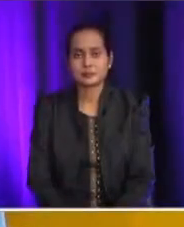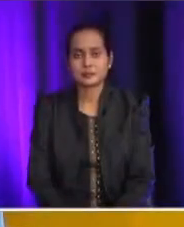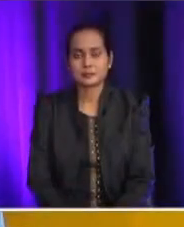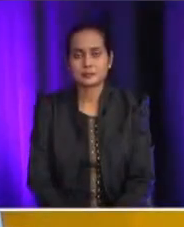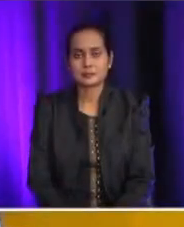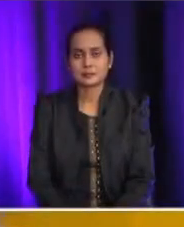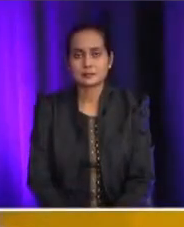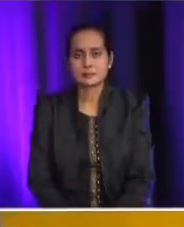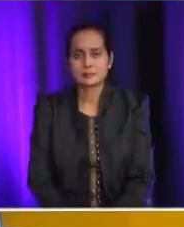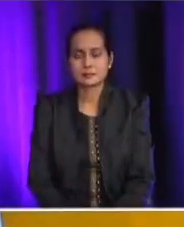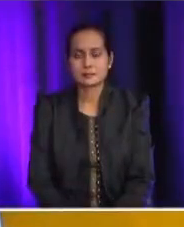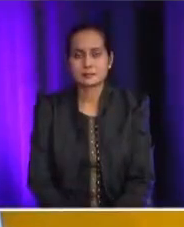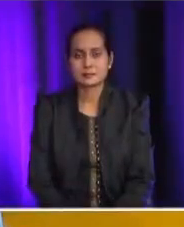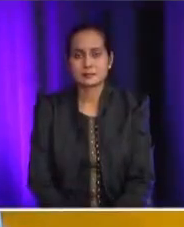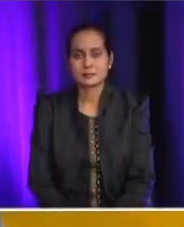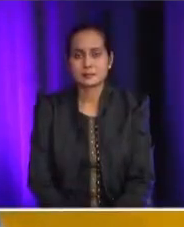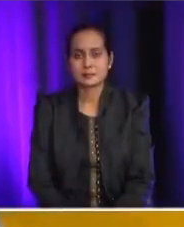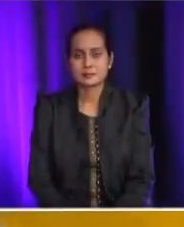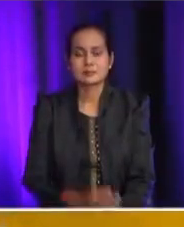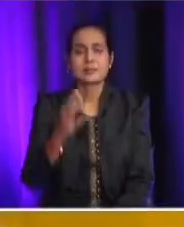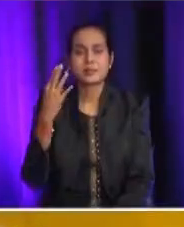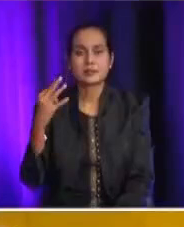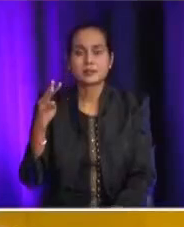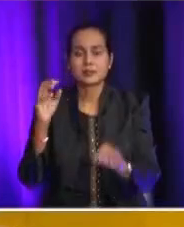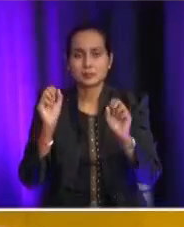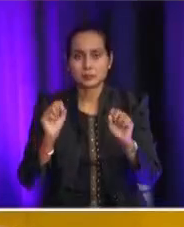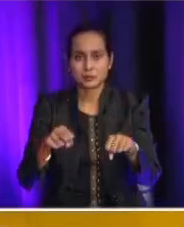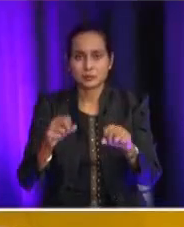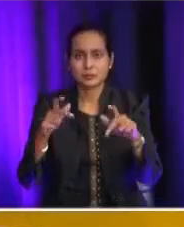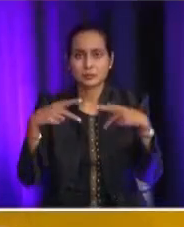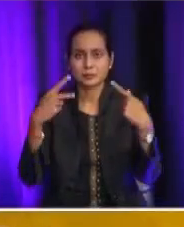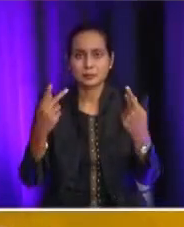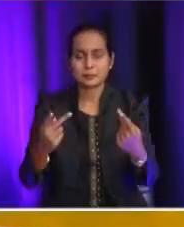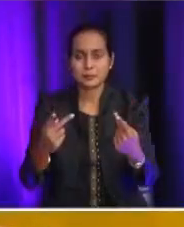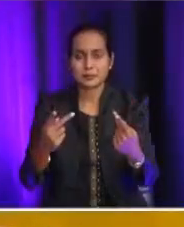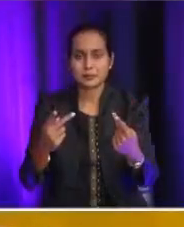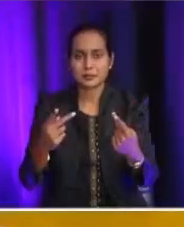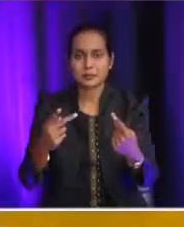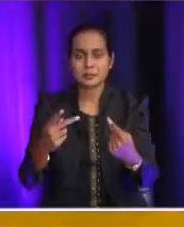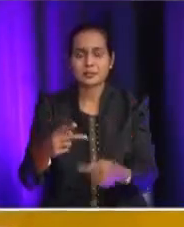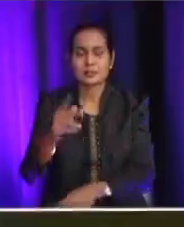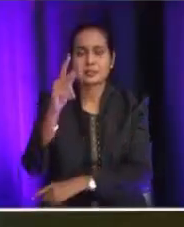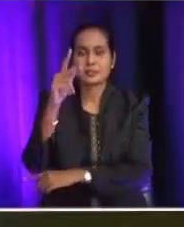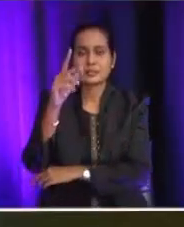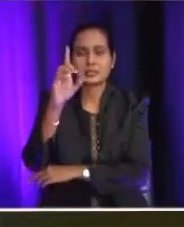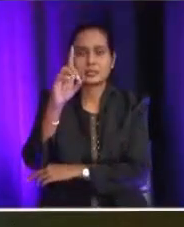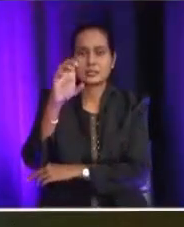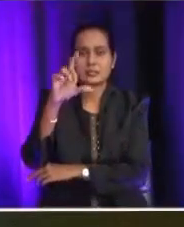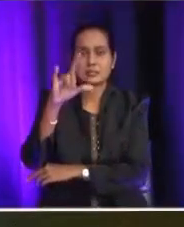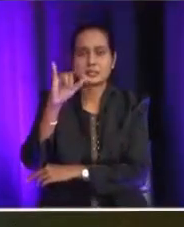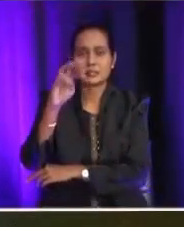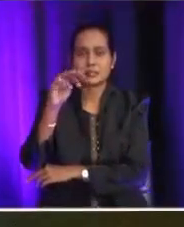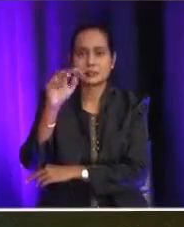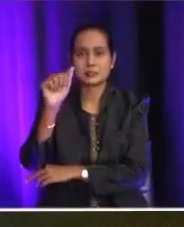Sekiranya guru-guru hendak membuat rujukan ya, mereka boleh ya pergi ke Pelanta D5 KPM. Baik,